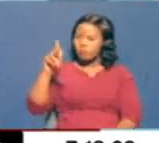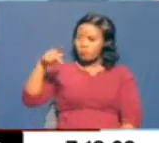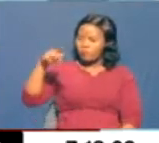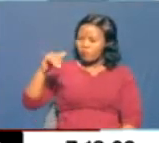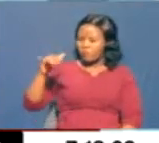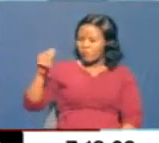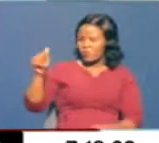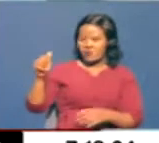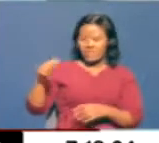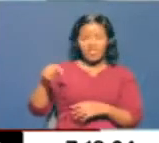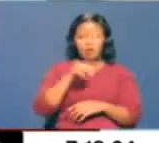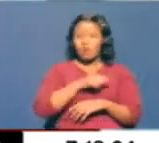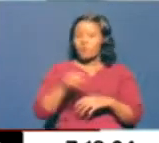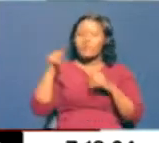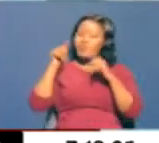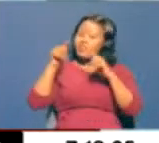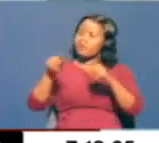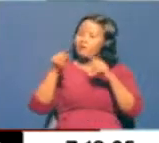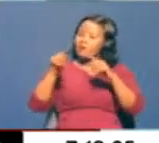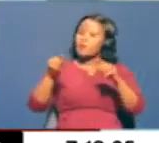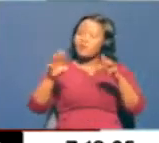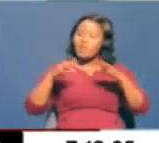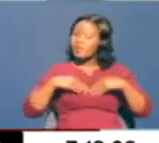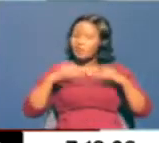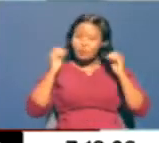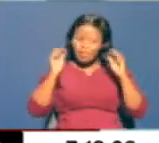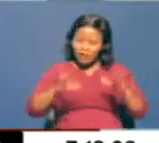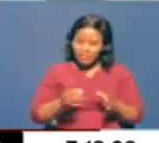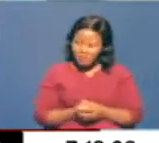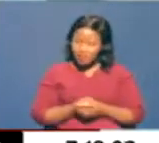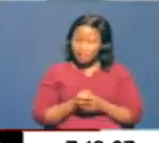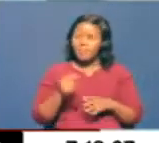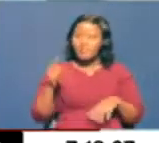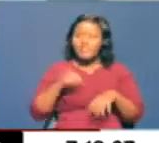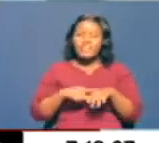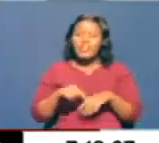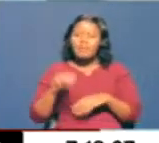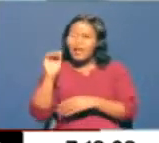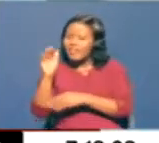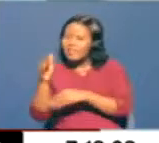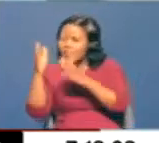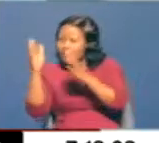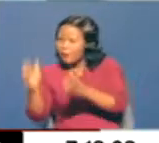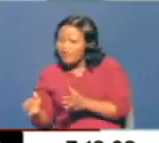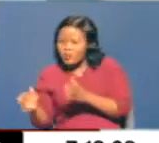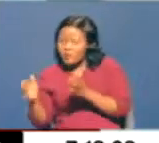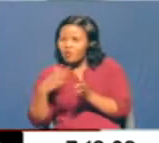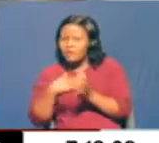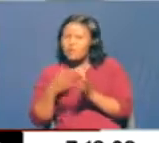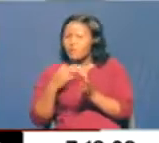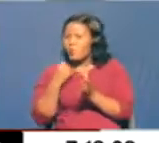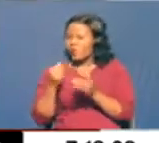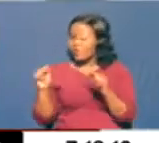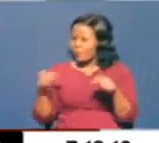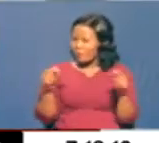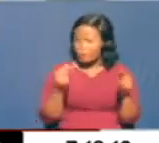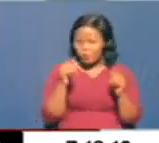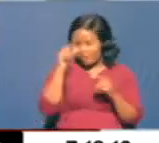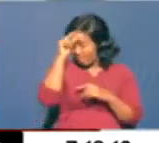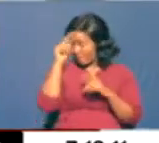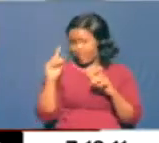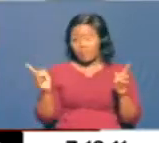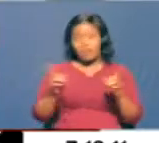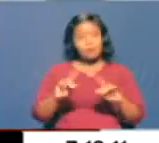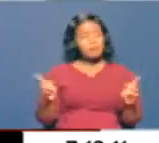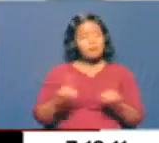sisi tumeikemea. Mtu ukimwambia kitu anakuambia unajua mimi sitaki vita na serikali. Kwani sisi ndio tuna mwili ya